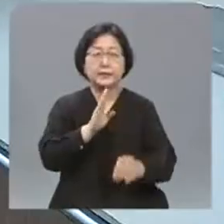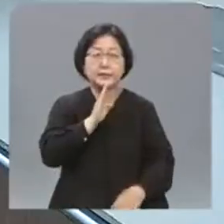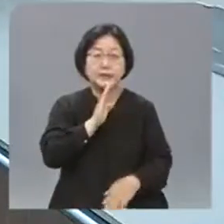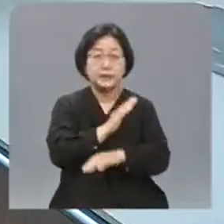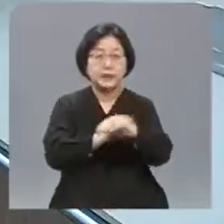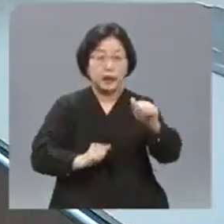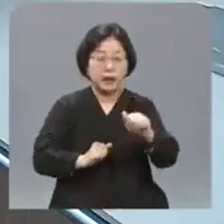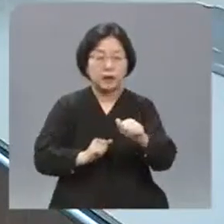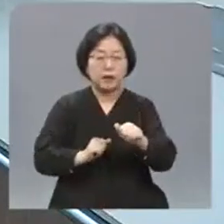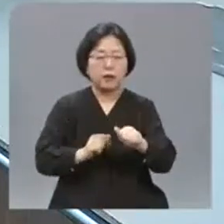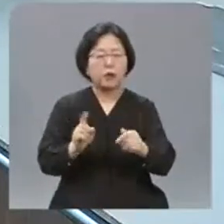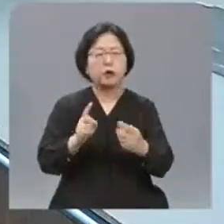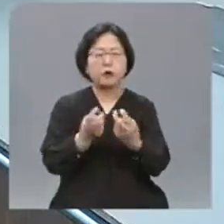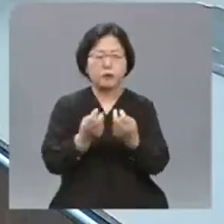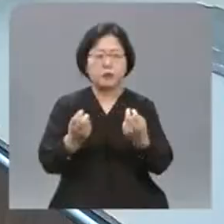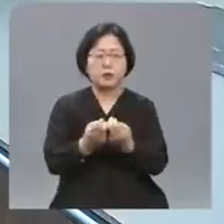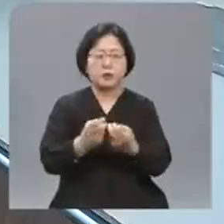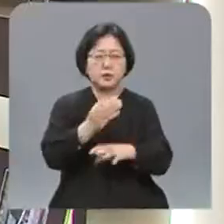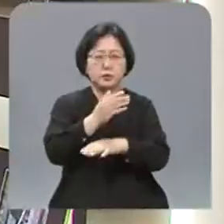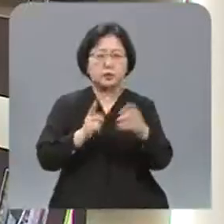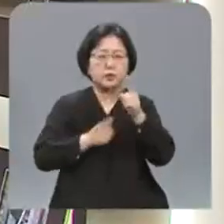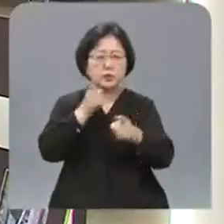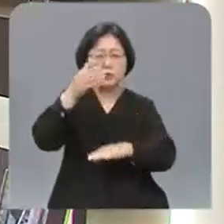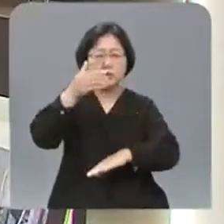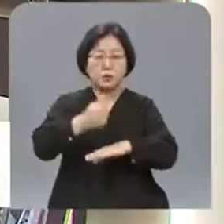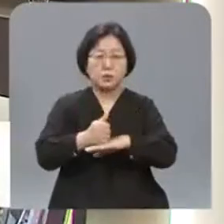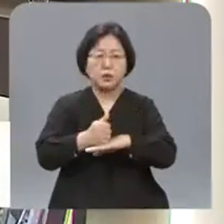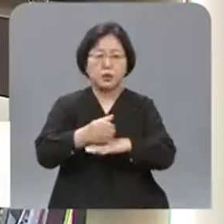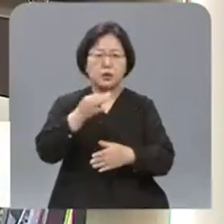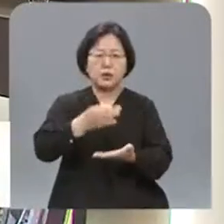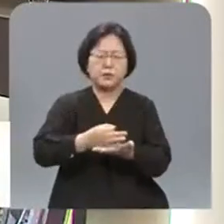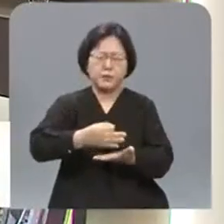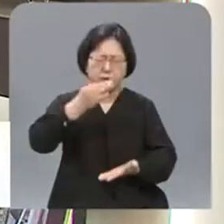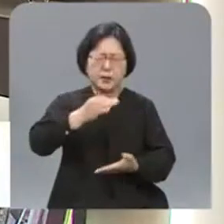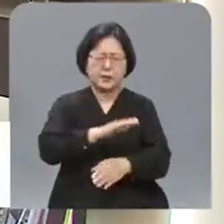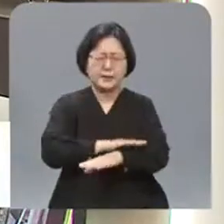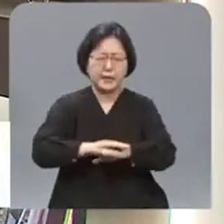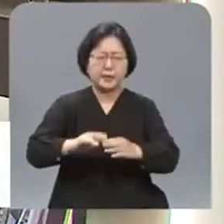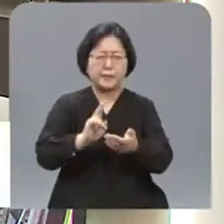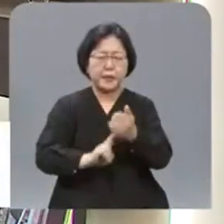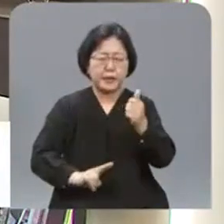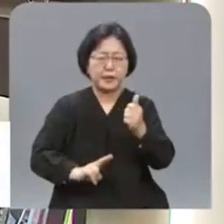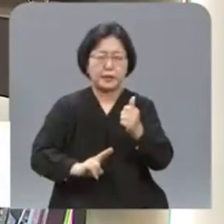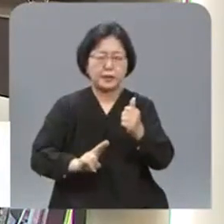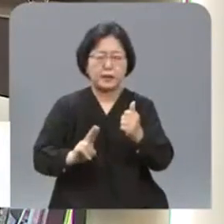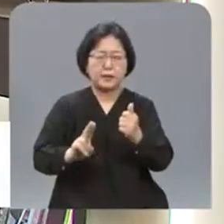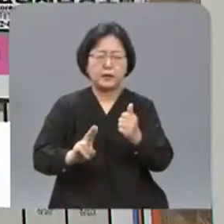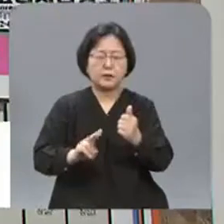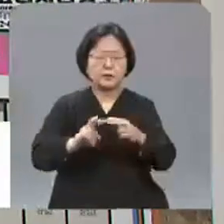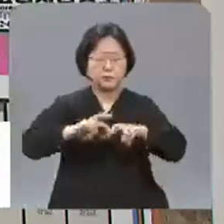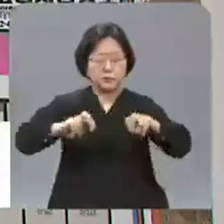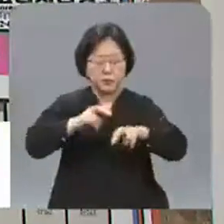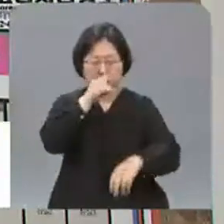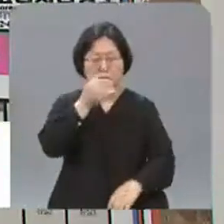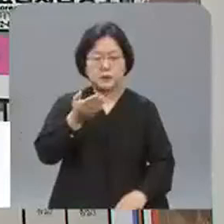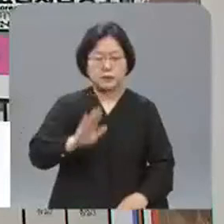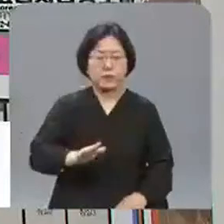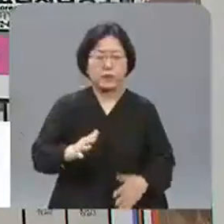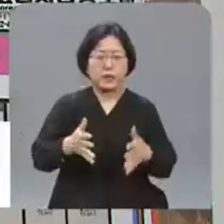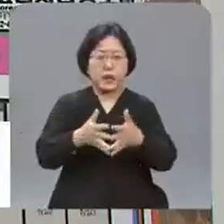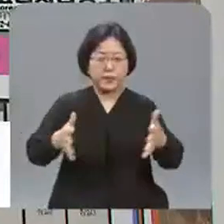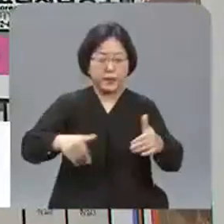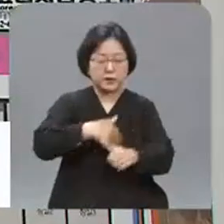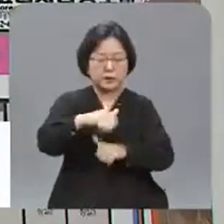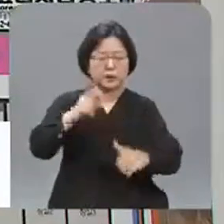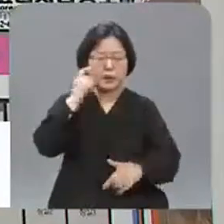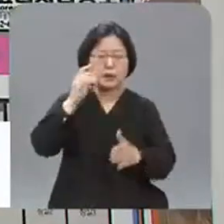계약이 이루어질지입니다. 이번 청약 결과를 놓고 가격이 높을수록 잘 팔리는 소비 수요가 반영됐다는 분석이 있지만 주택시장